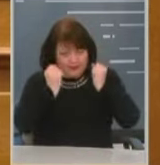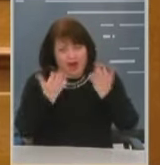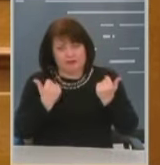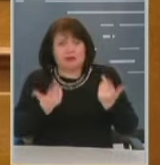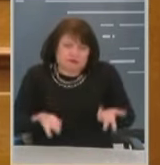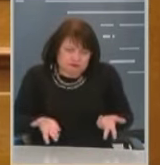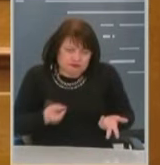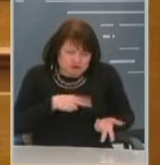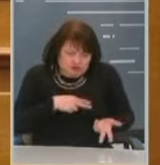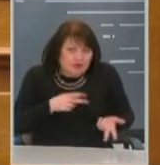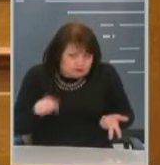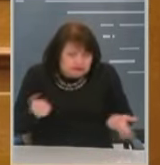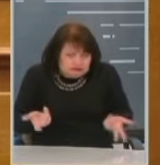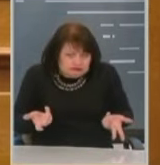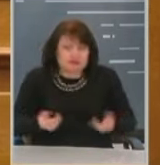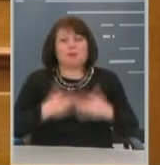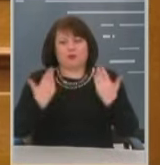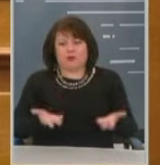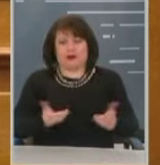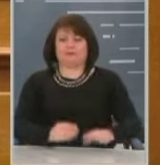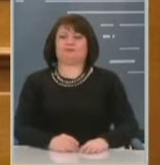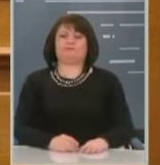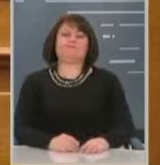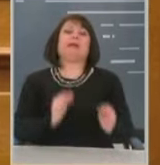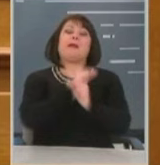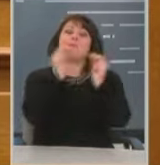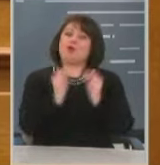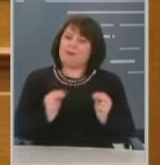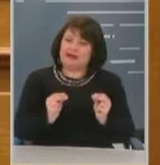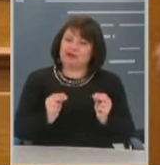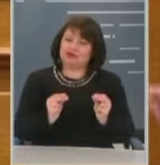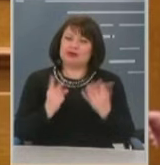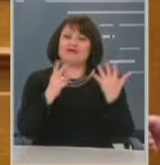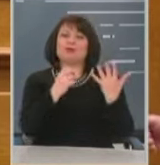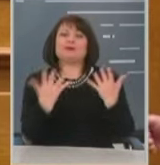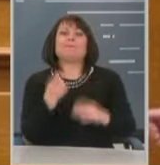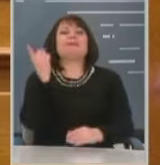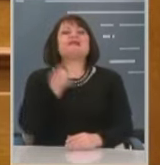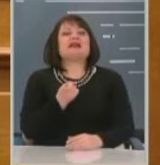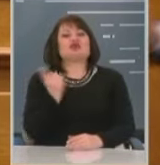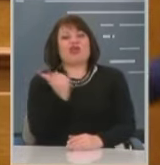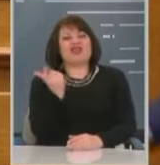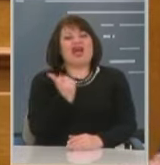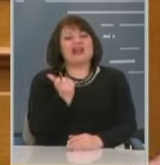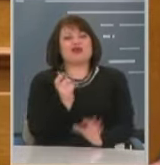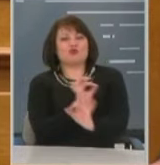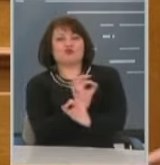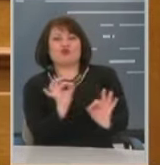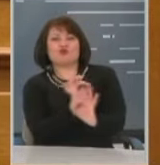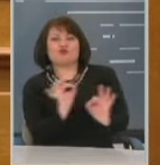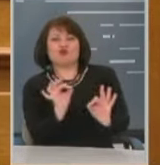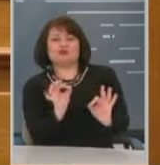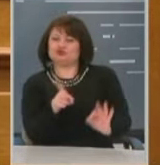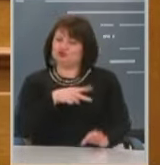Σωστά. Έτσι δεν είναι? Ωραία. Άρα λοιπόν, για το 75% του δανεισμού, καλώς